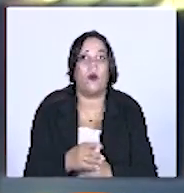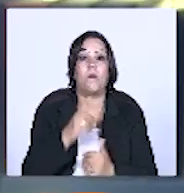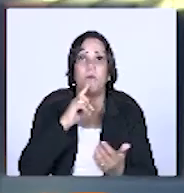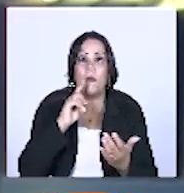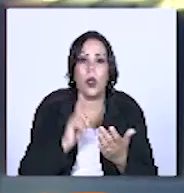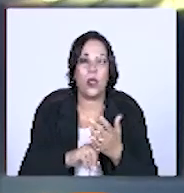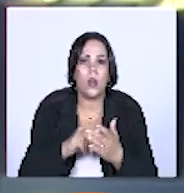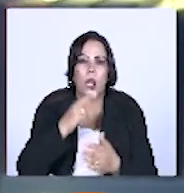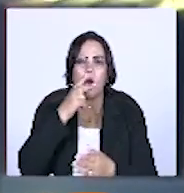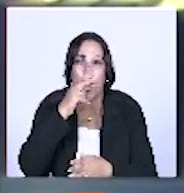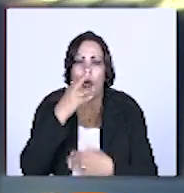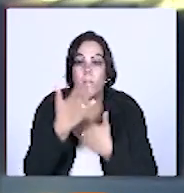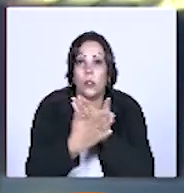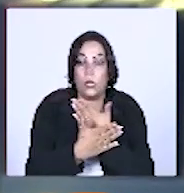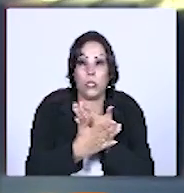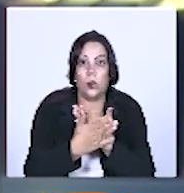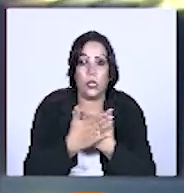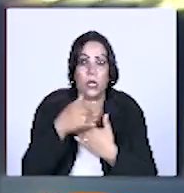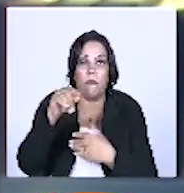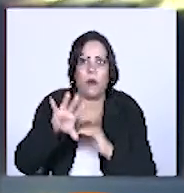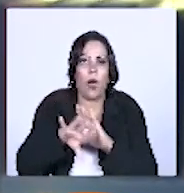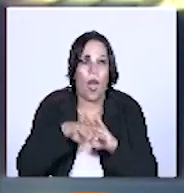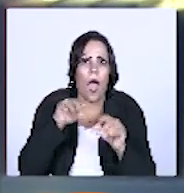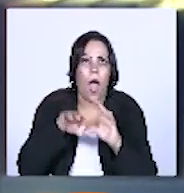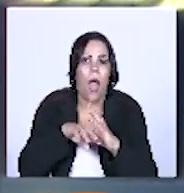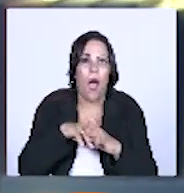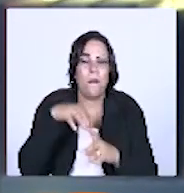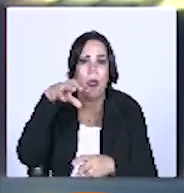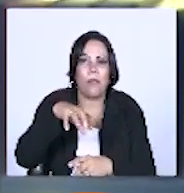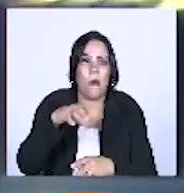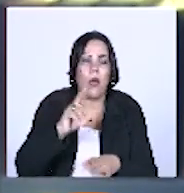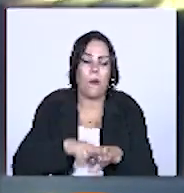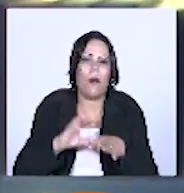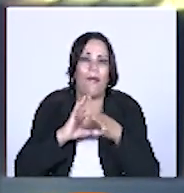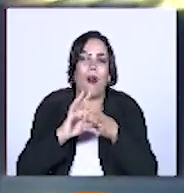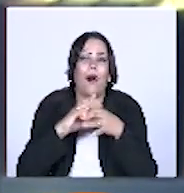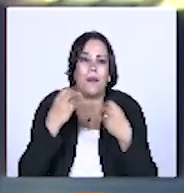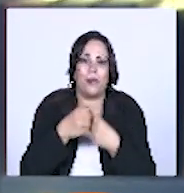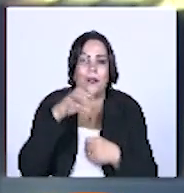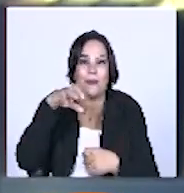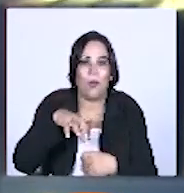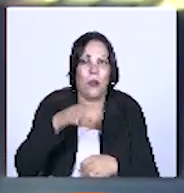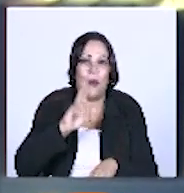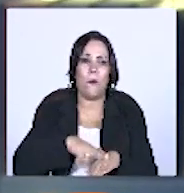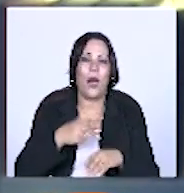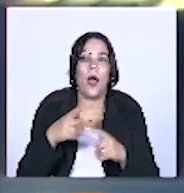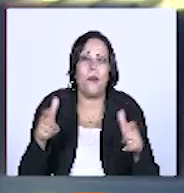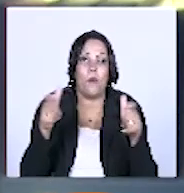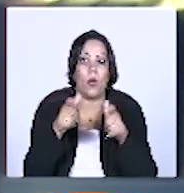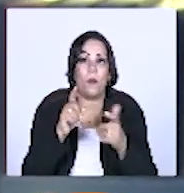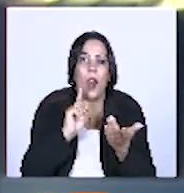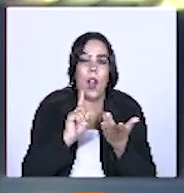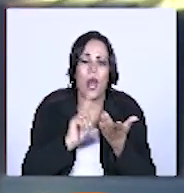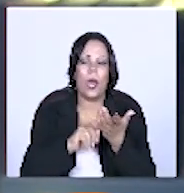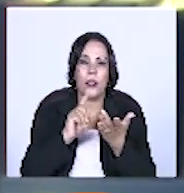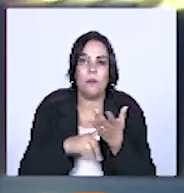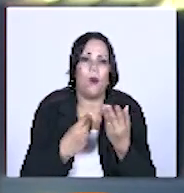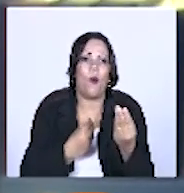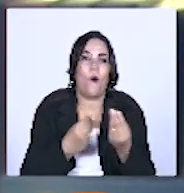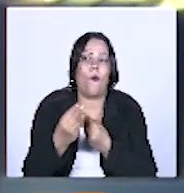الصيغه الجديده في بناء الدول والعلاقه بين الدوله والمجتمع هي صيغه لابد ان تقوم على حوار